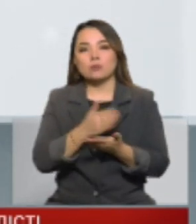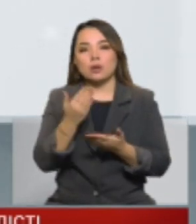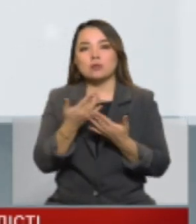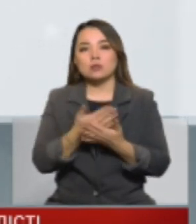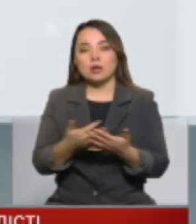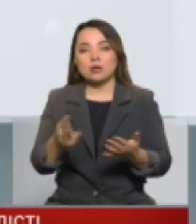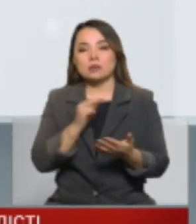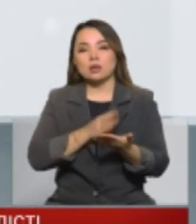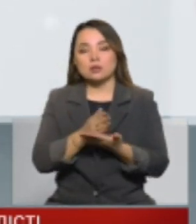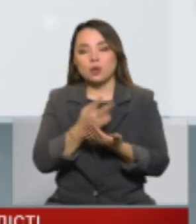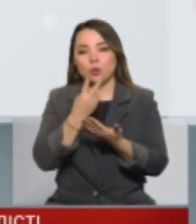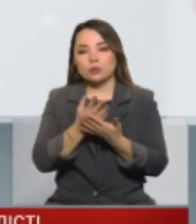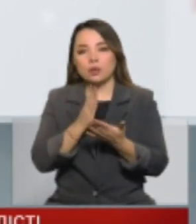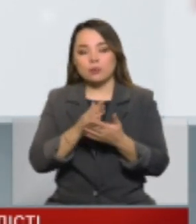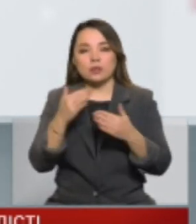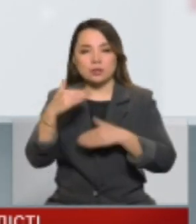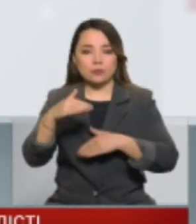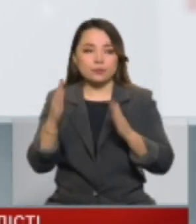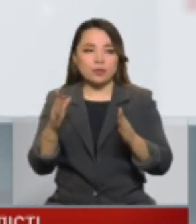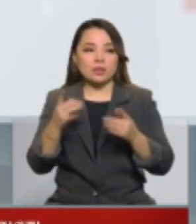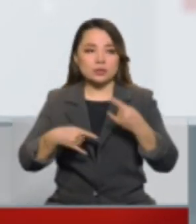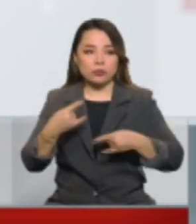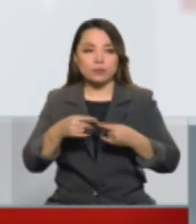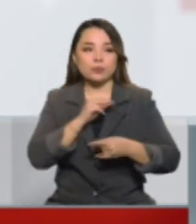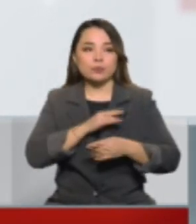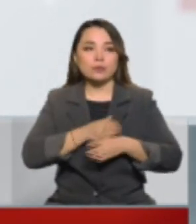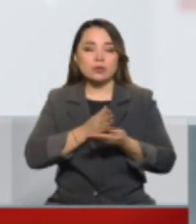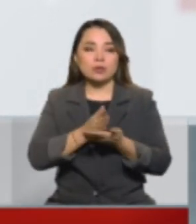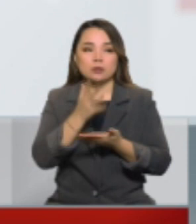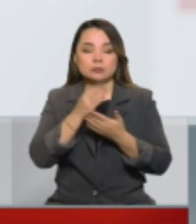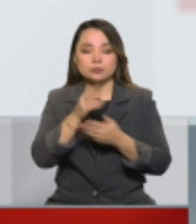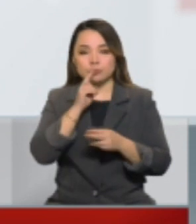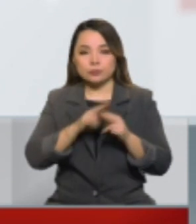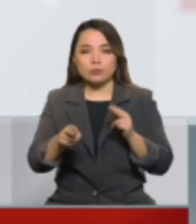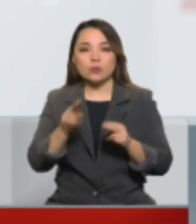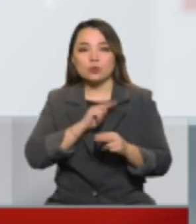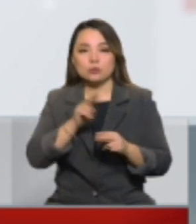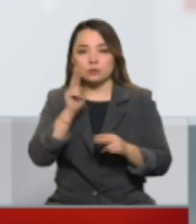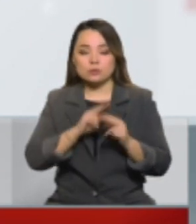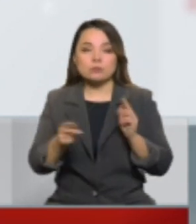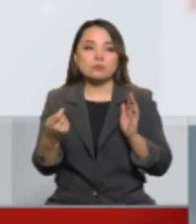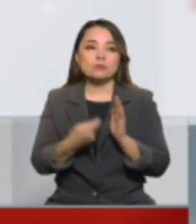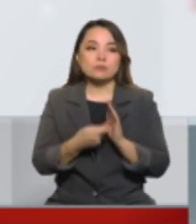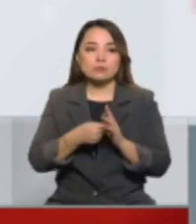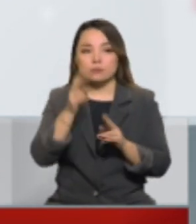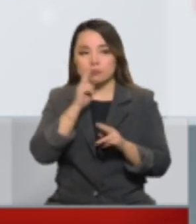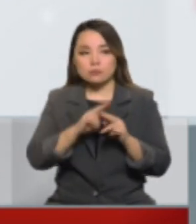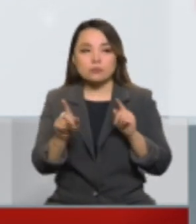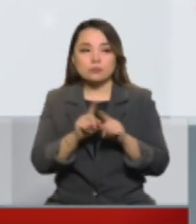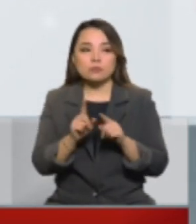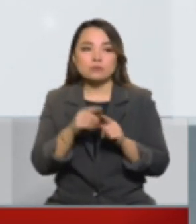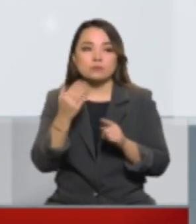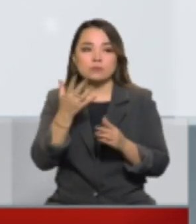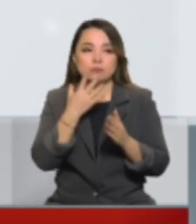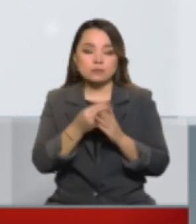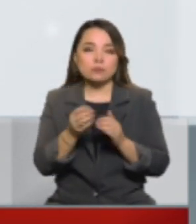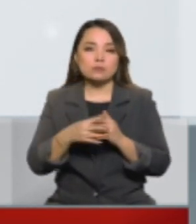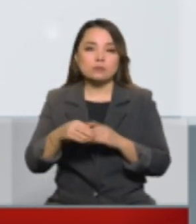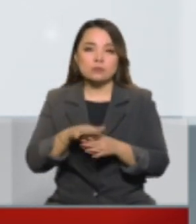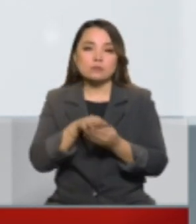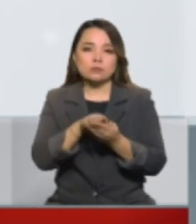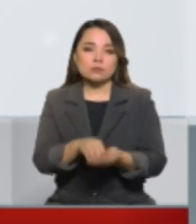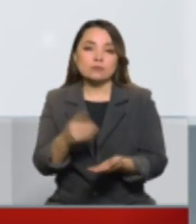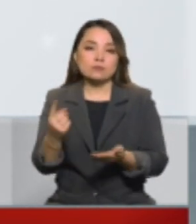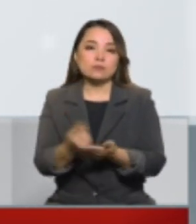түрі экранда көрсетілген, яғни еңбекке қабілеттілігін жоғалтқанда, жұмысынан, асыраушынан айырылған кезде, сондай-ақ жерлеуге